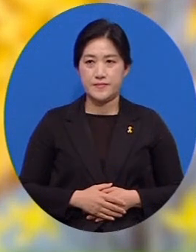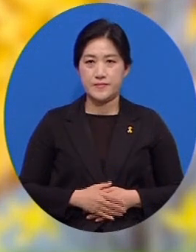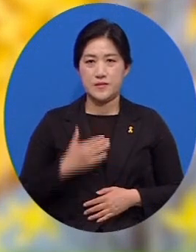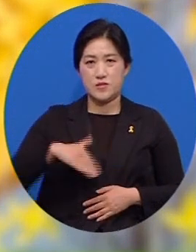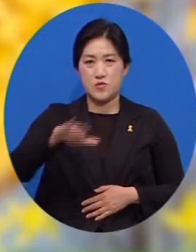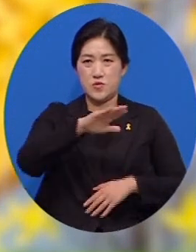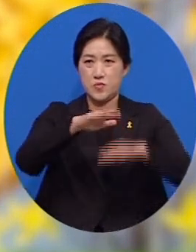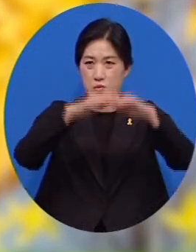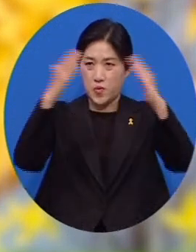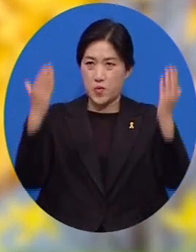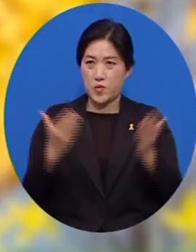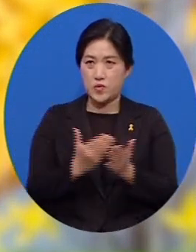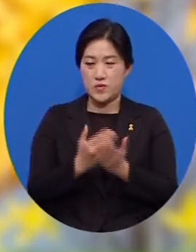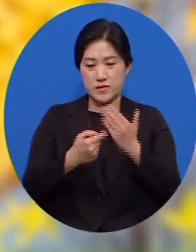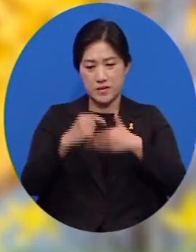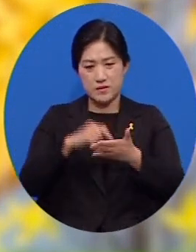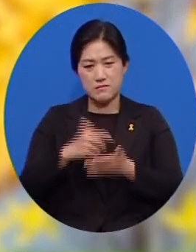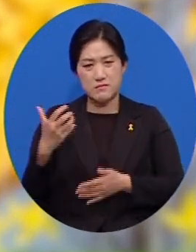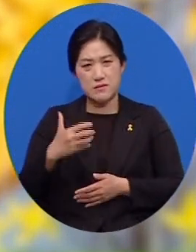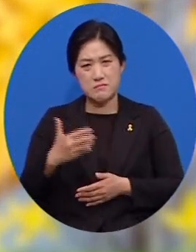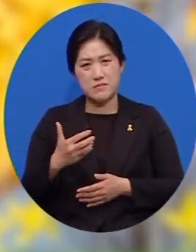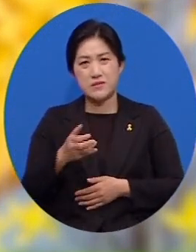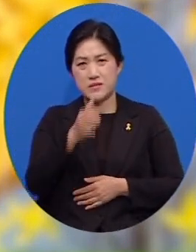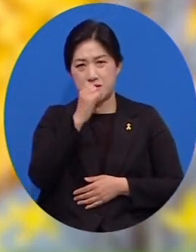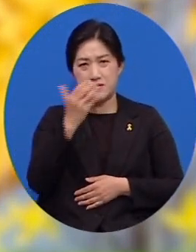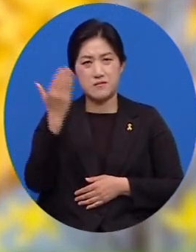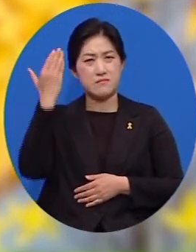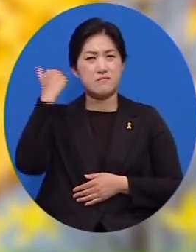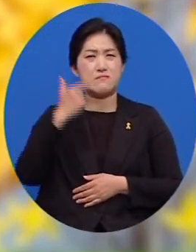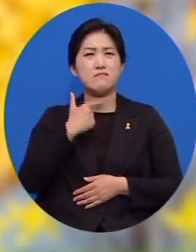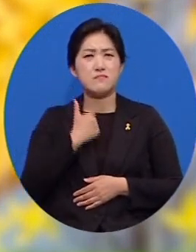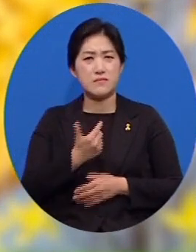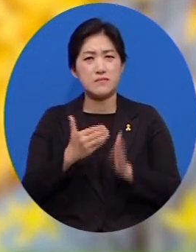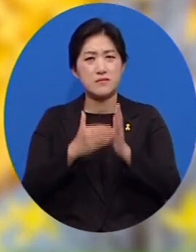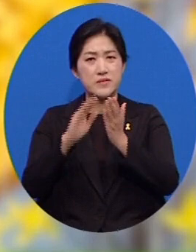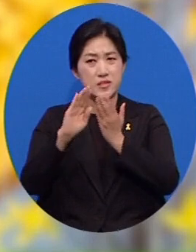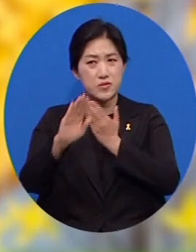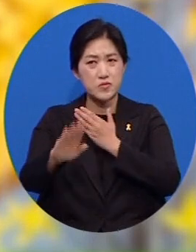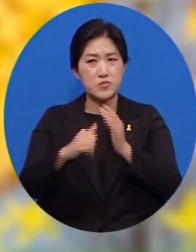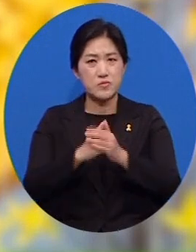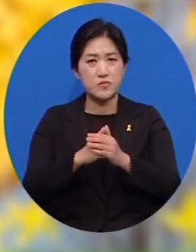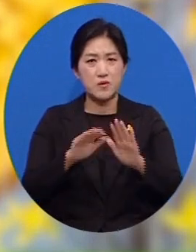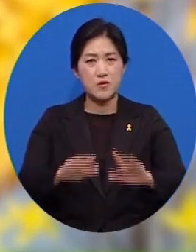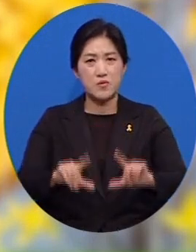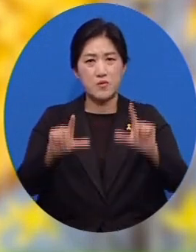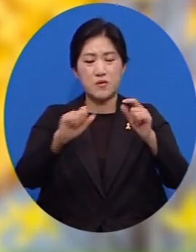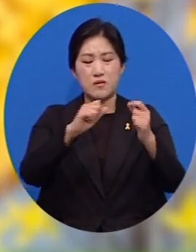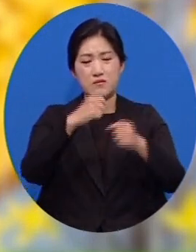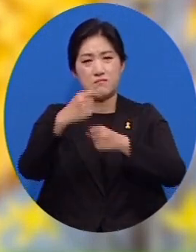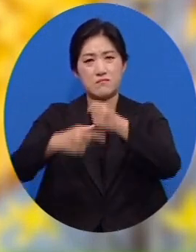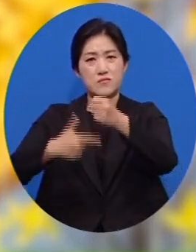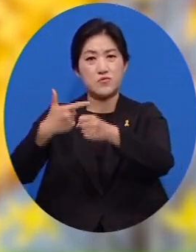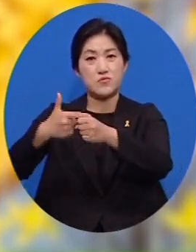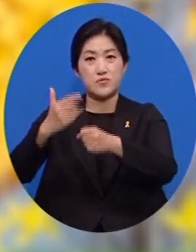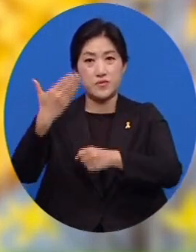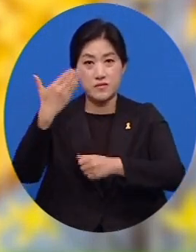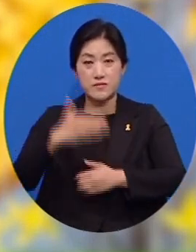우리 모두를 가슴 아프게 했던 그날 이후 오늘로 여섯 해가 되었습니다.